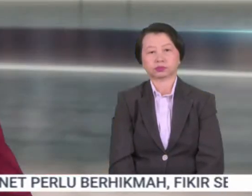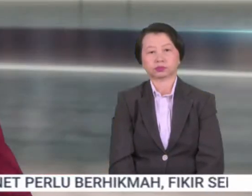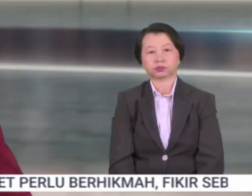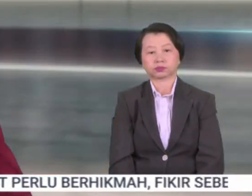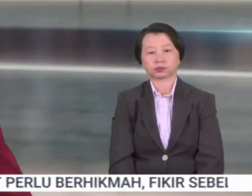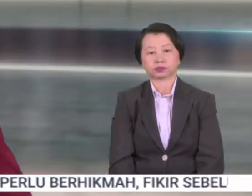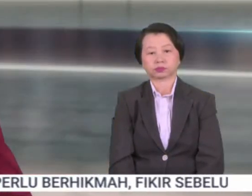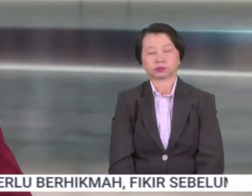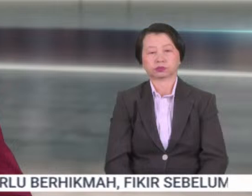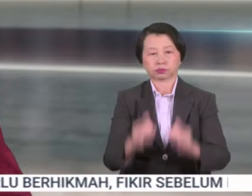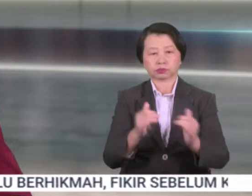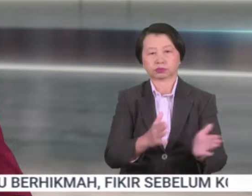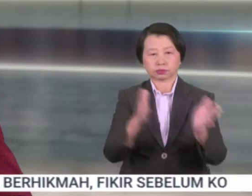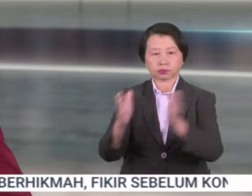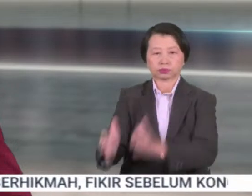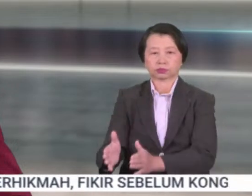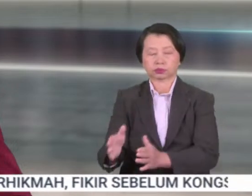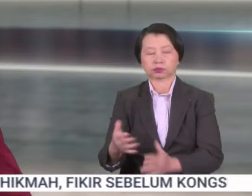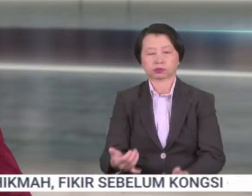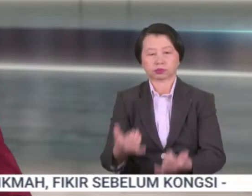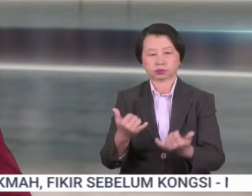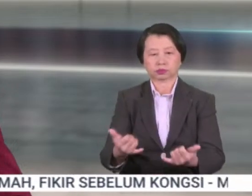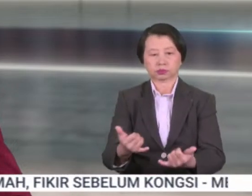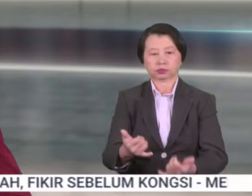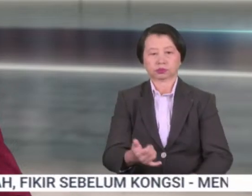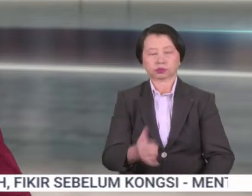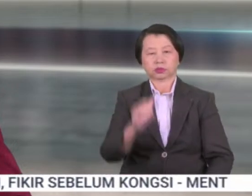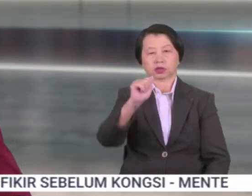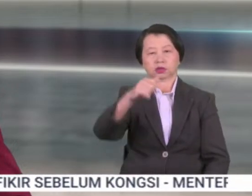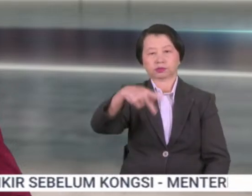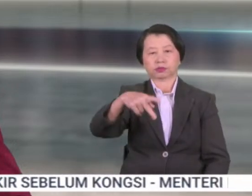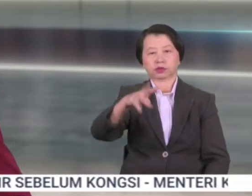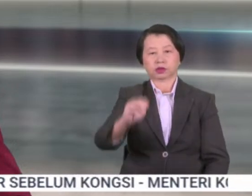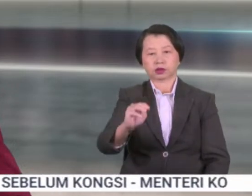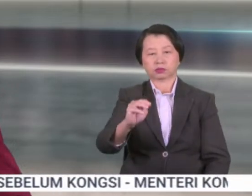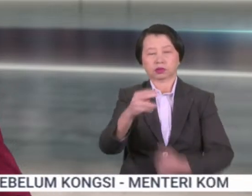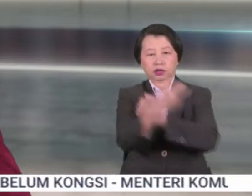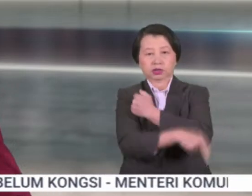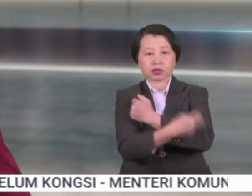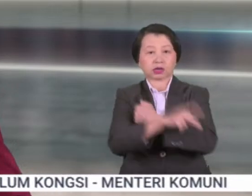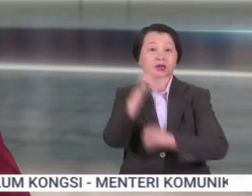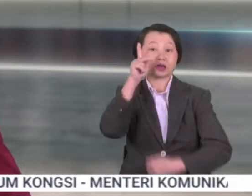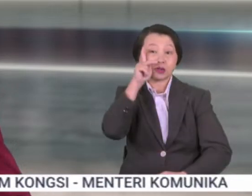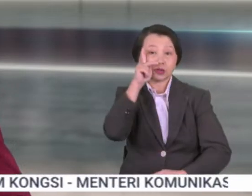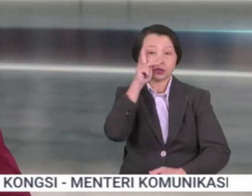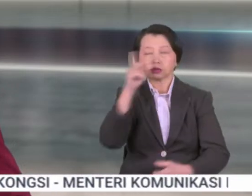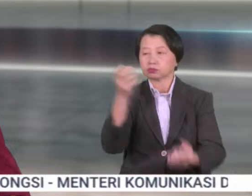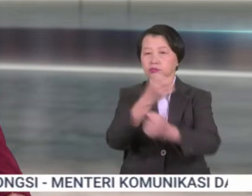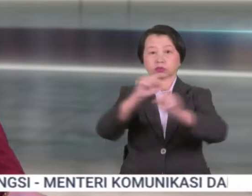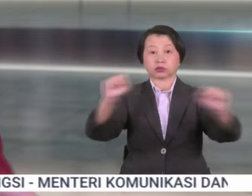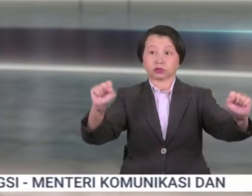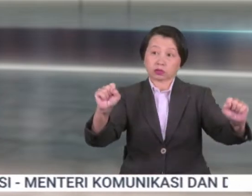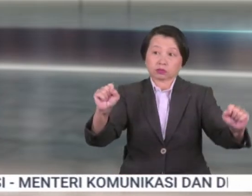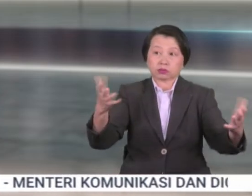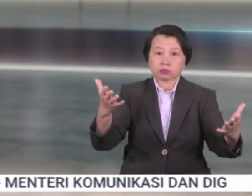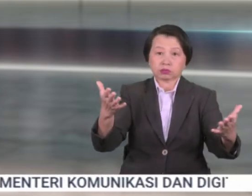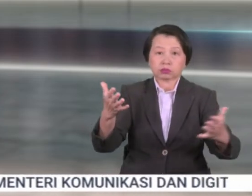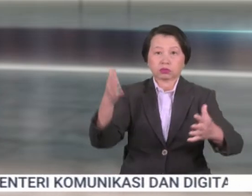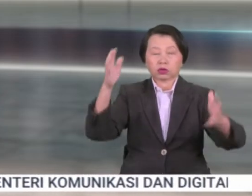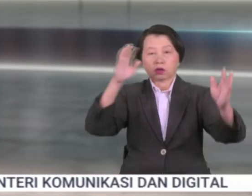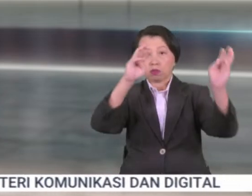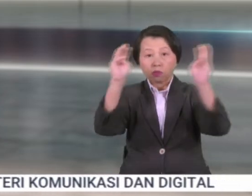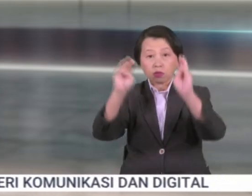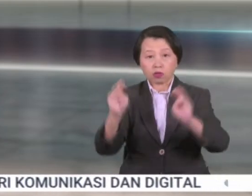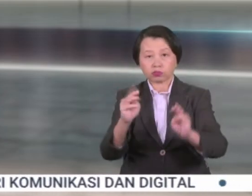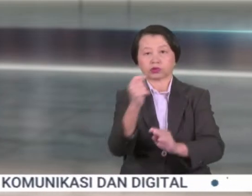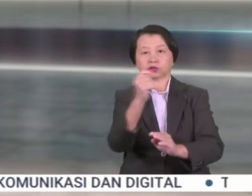arwah kita keembang awam APM Negeri Kedah kini bersiapsiaga menghadapi monsun timur